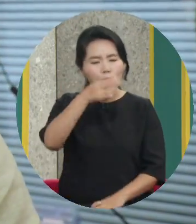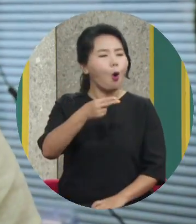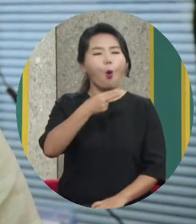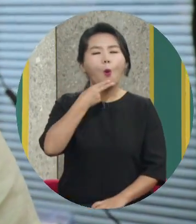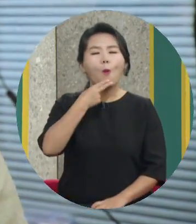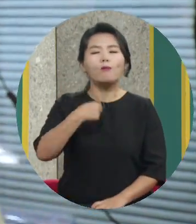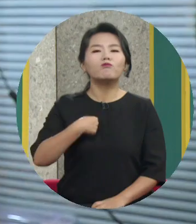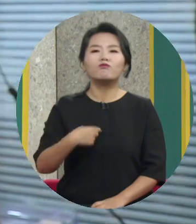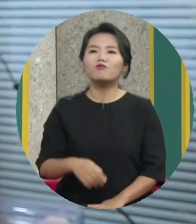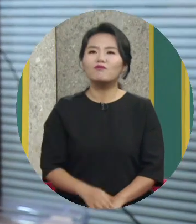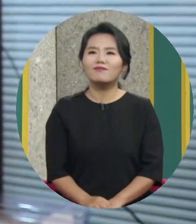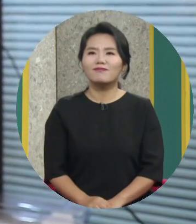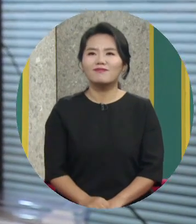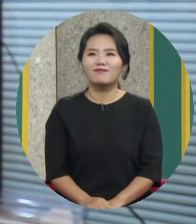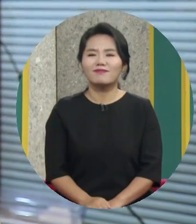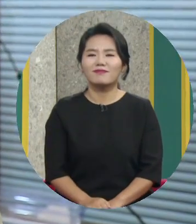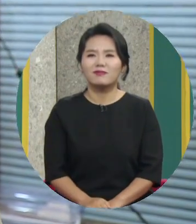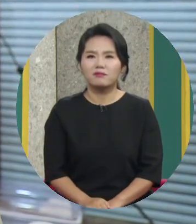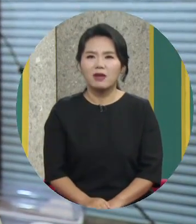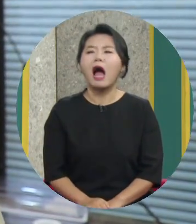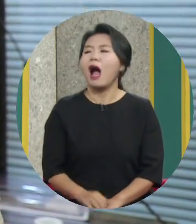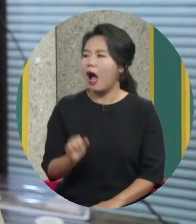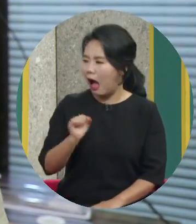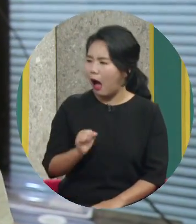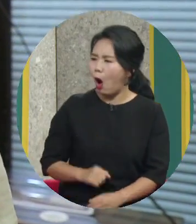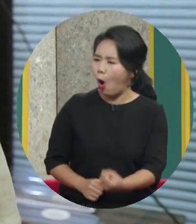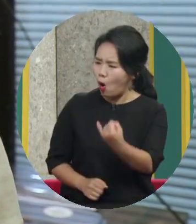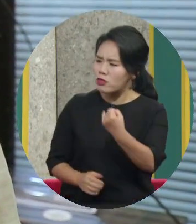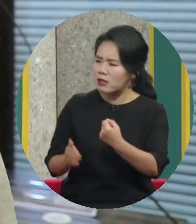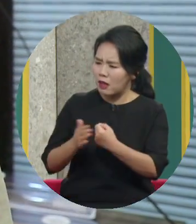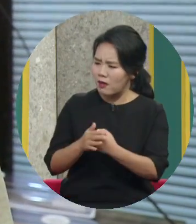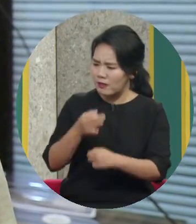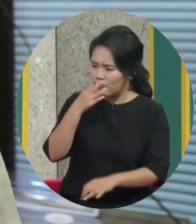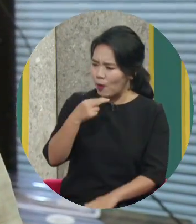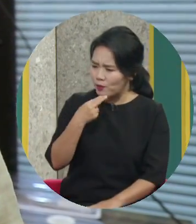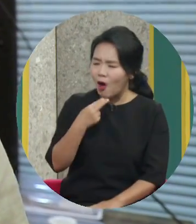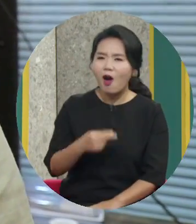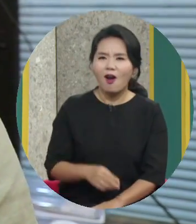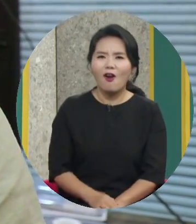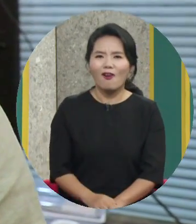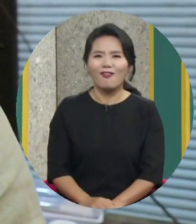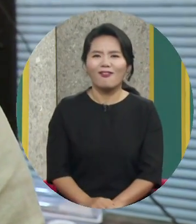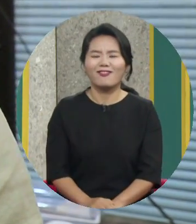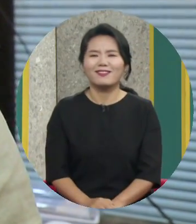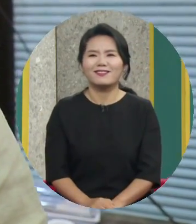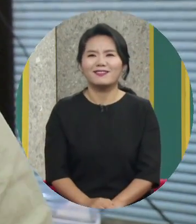않았어요. 아, 언니라서 힘들지 않아요? 네.